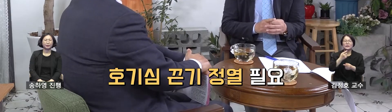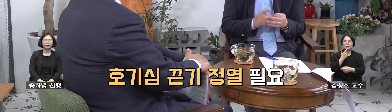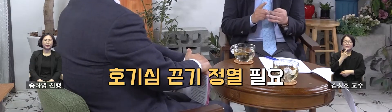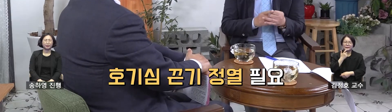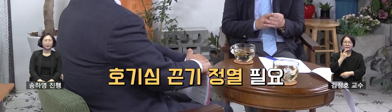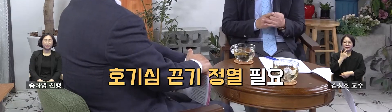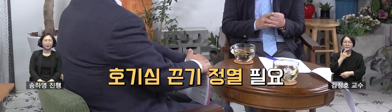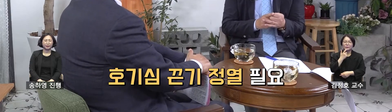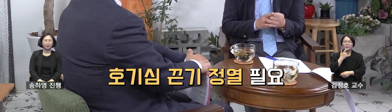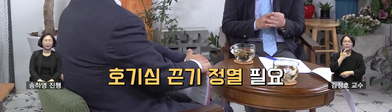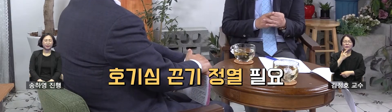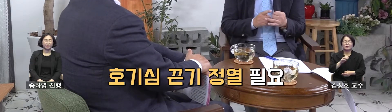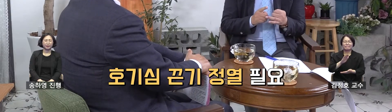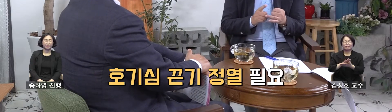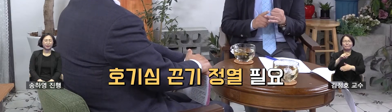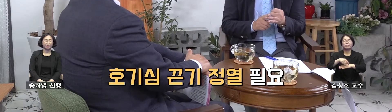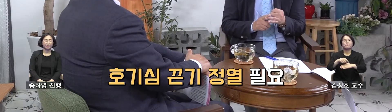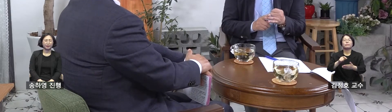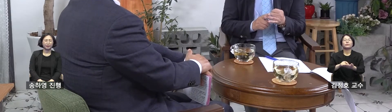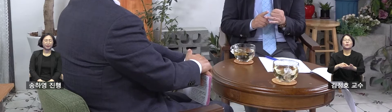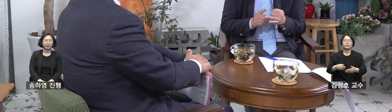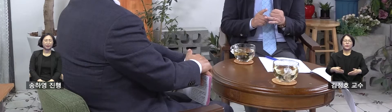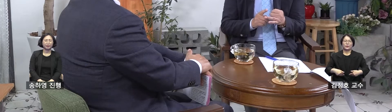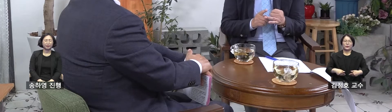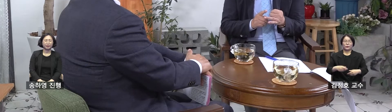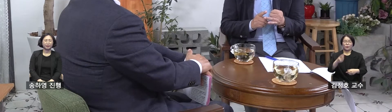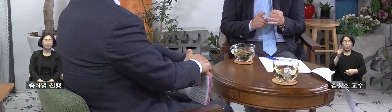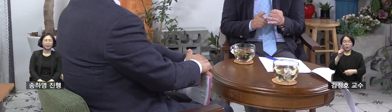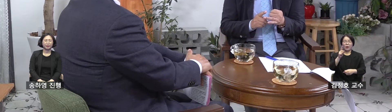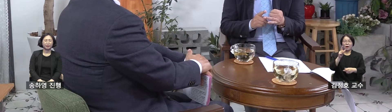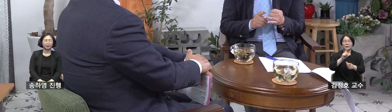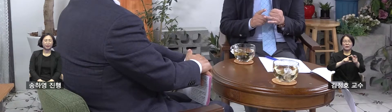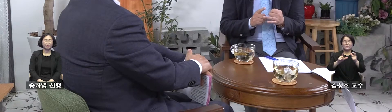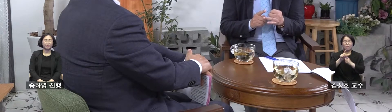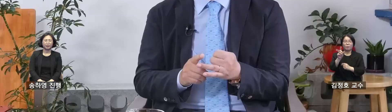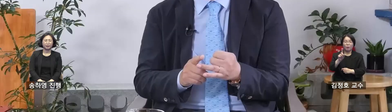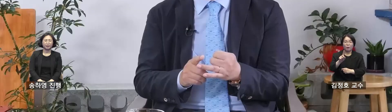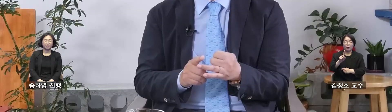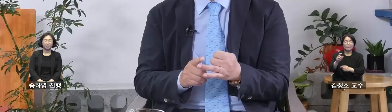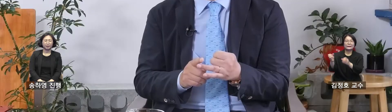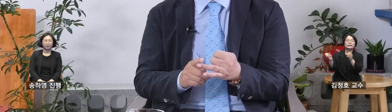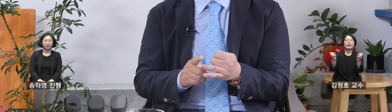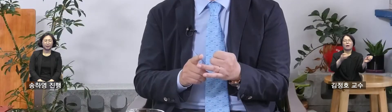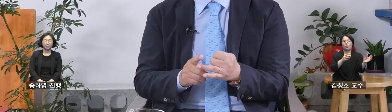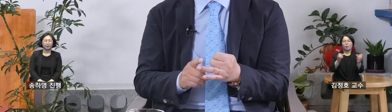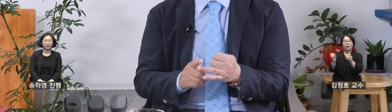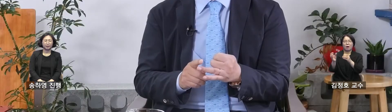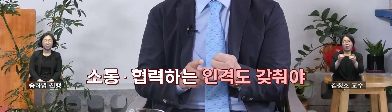있어야 되고 청열도 있어야 되고 또 하나는 그런 사람들하고 대화가 안